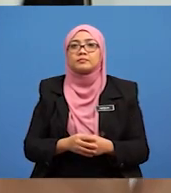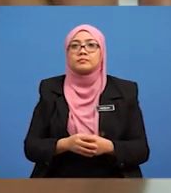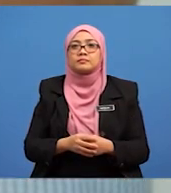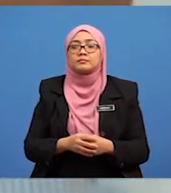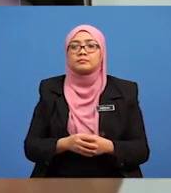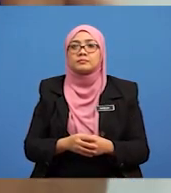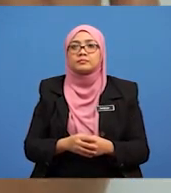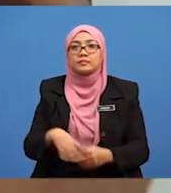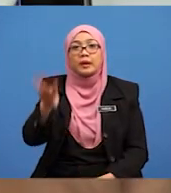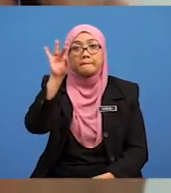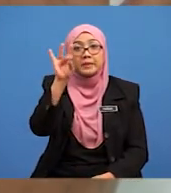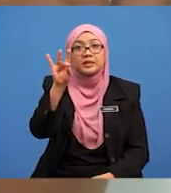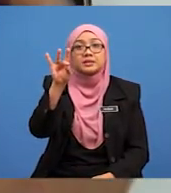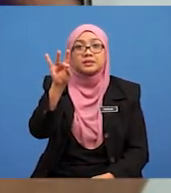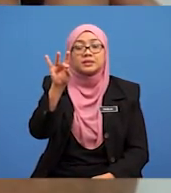8